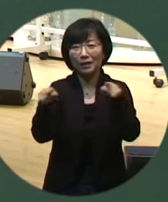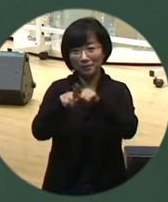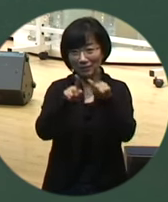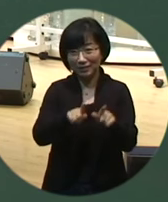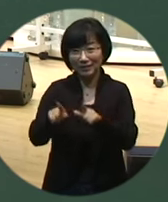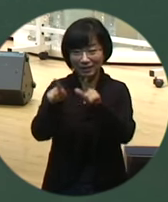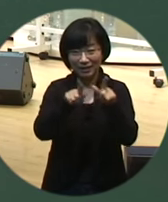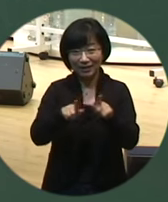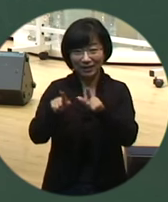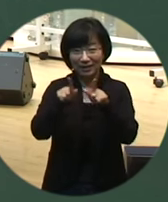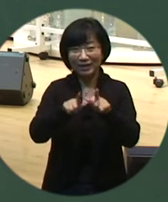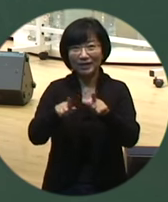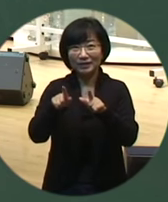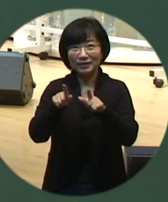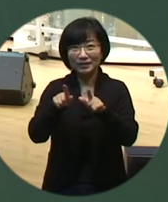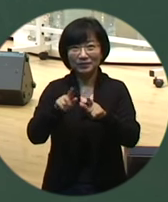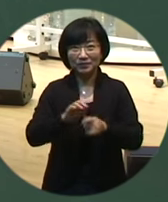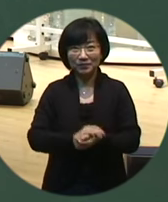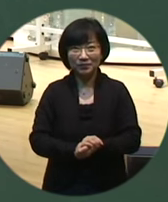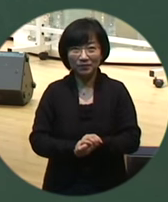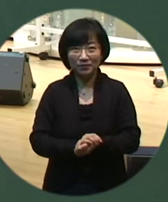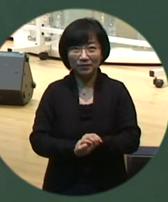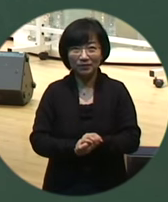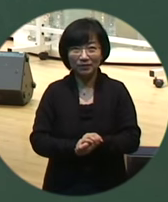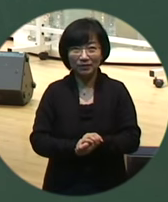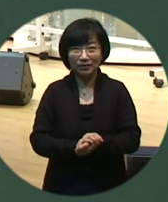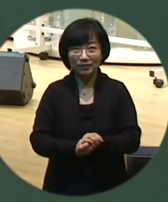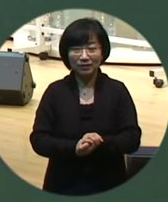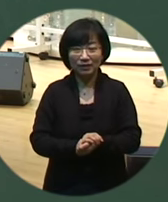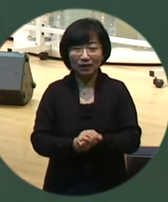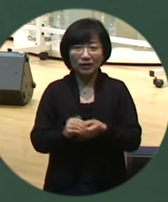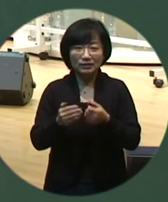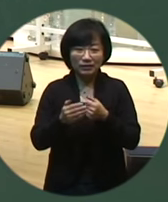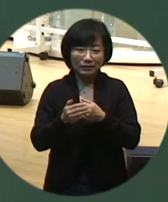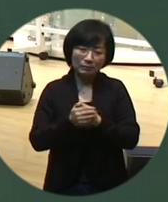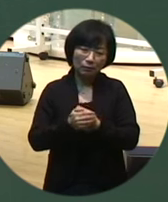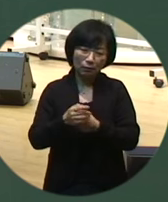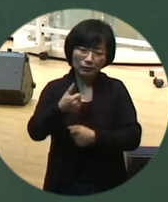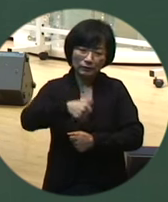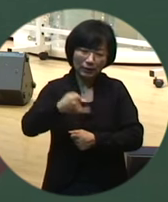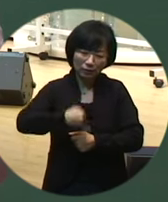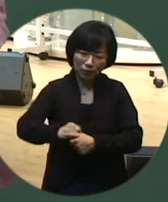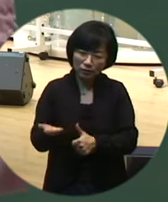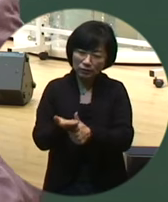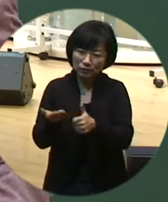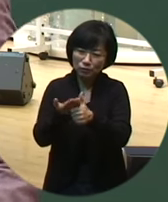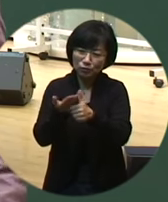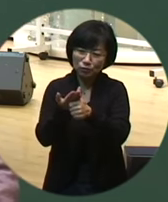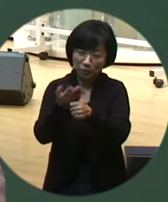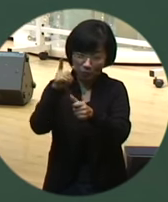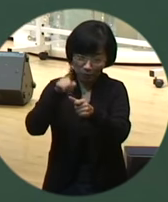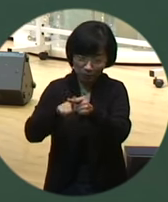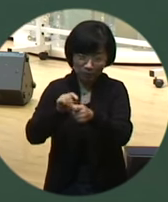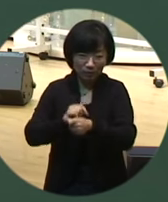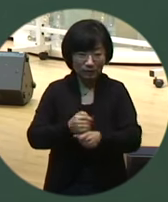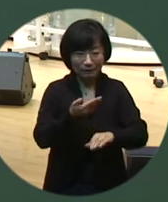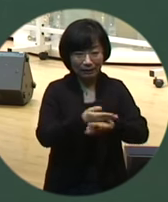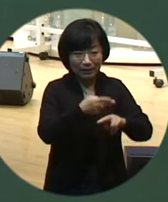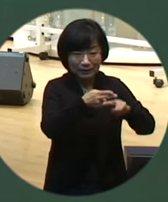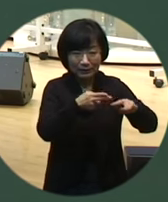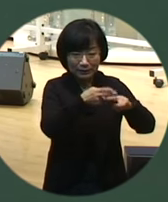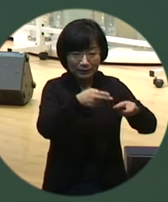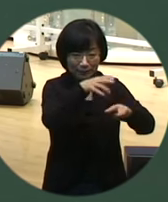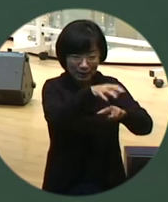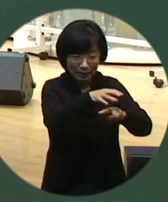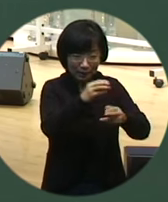무너졌으니까 그 애들 둘 키우기 위해서 남의 집 식당에 가서 일을 했어요. And because they had no means to make a living, what she did was, in order to raise her children,